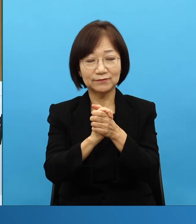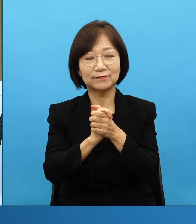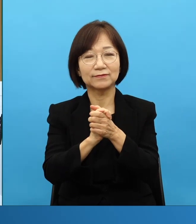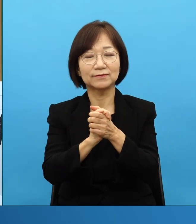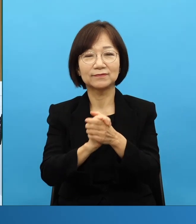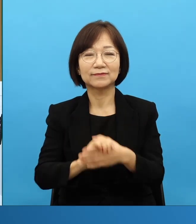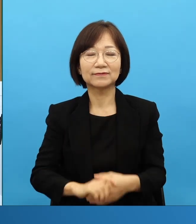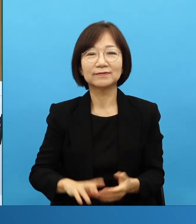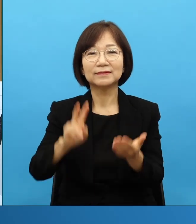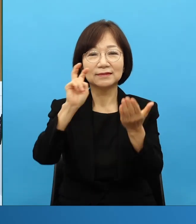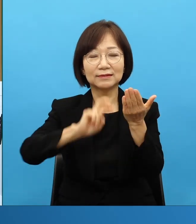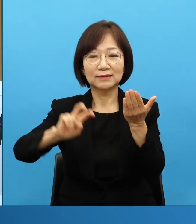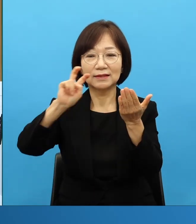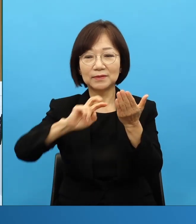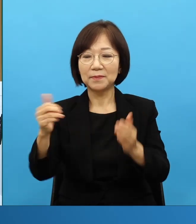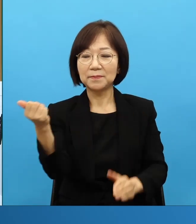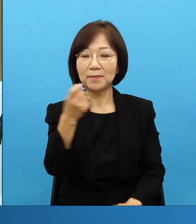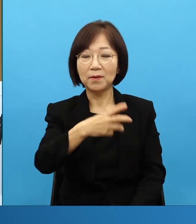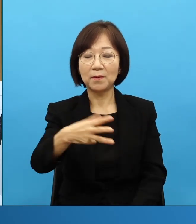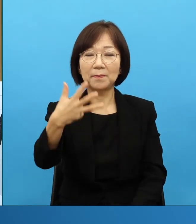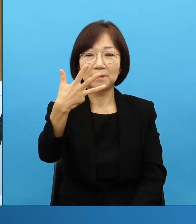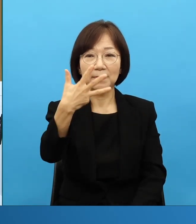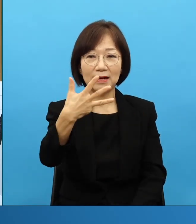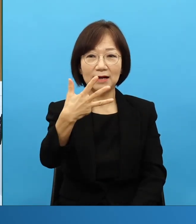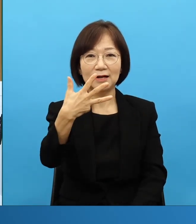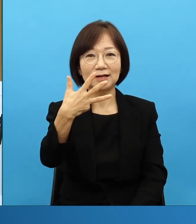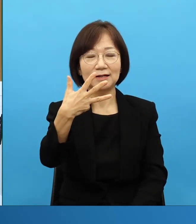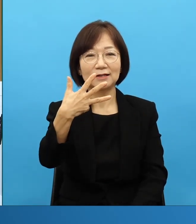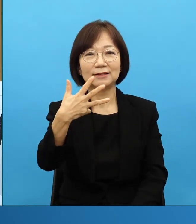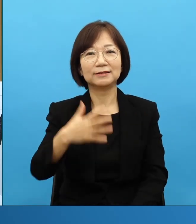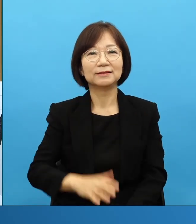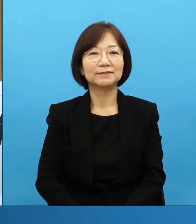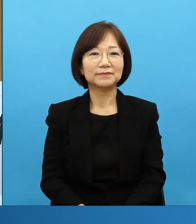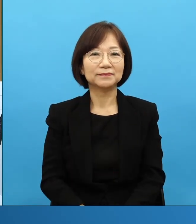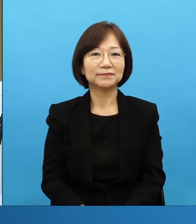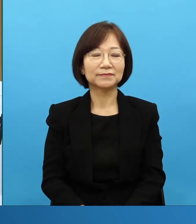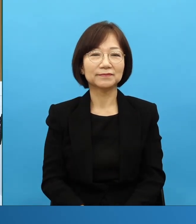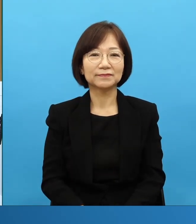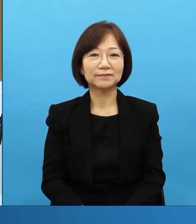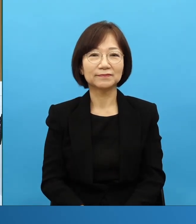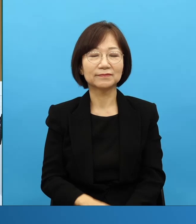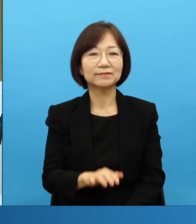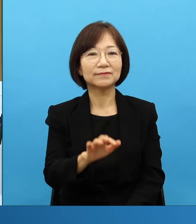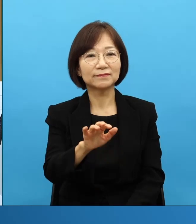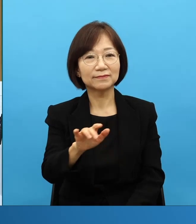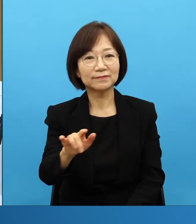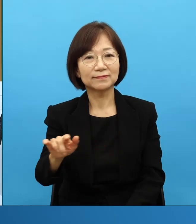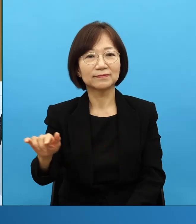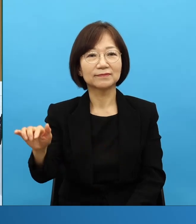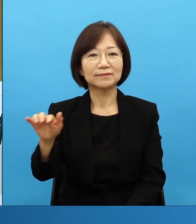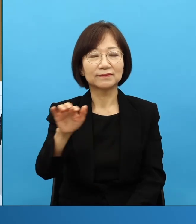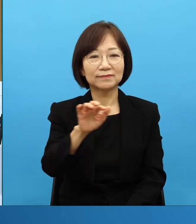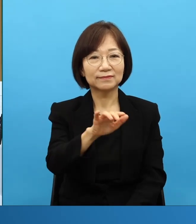함께 찬송가 8장을 찬양드리겠습니다. Let us all sing hymn number 8.